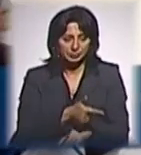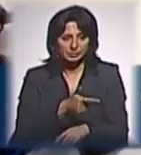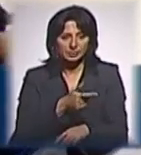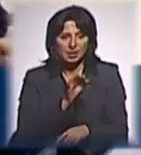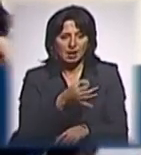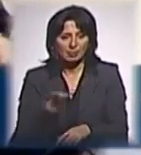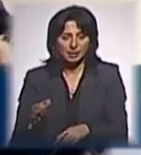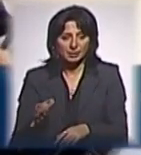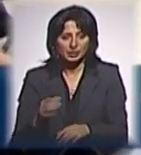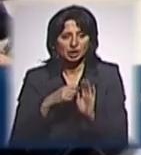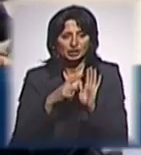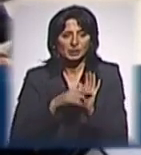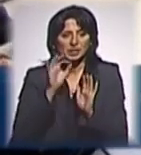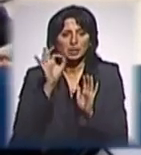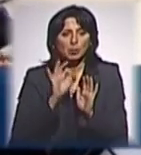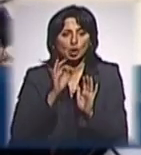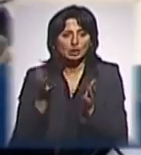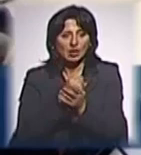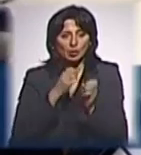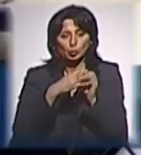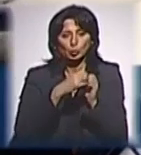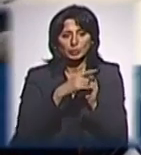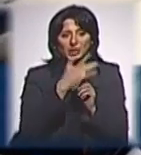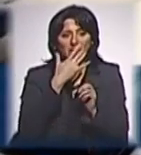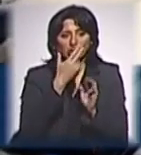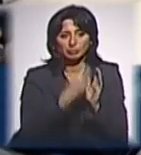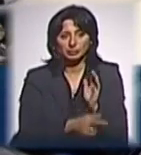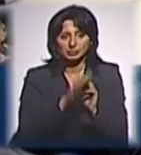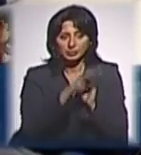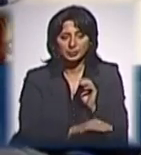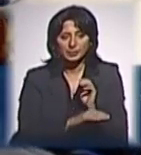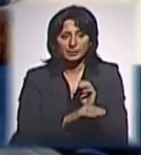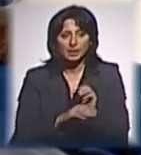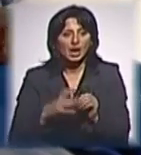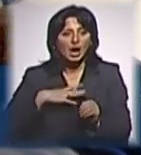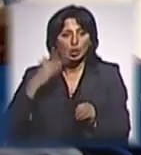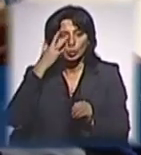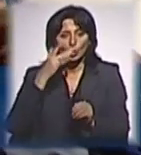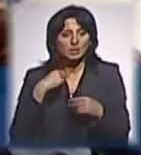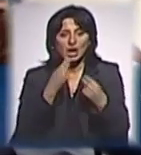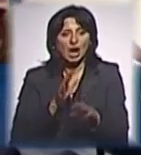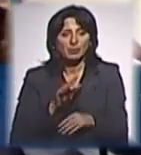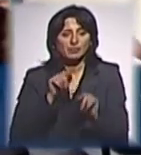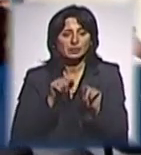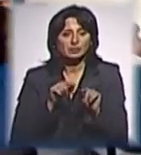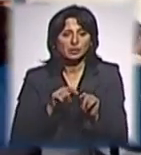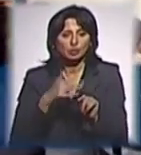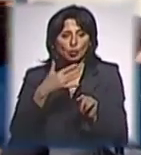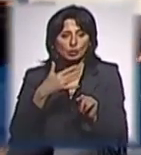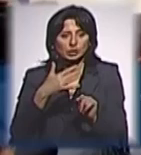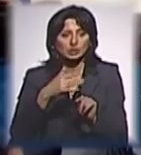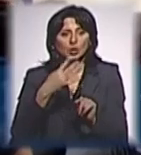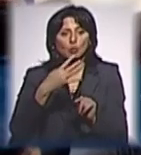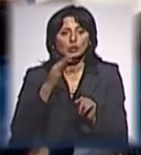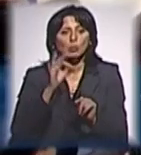კაპიკებით გახსოვს 17% ავიღეთ ჩვენ და 15 აიღო ნაციონალურმა მოძრაობამ და არც ქართულ ოცნებას არ მივეცით მაშინ არათუ 50-იანი,